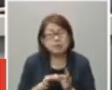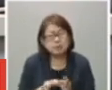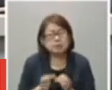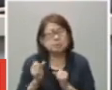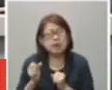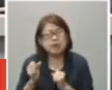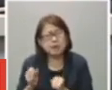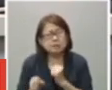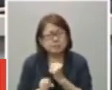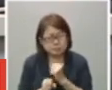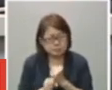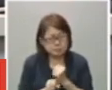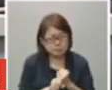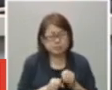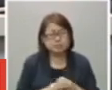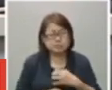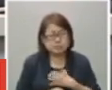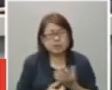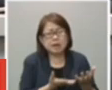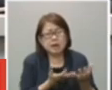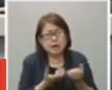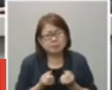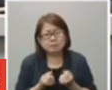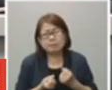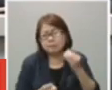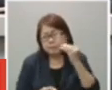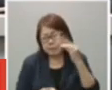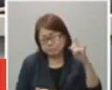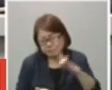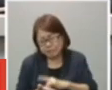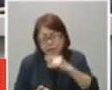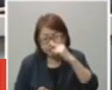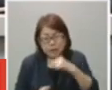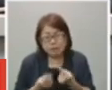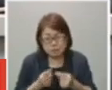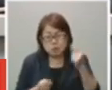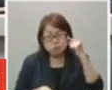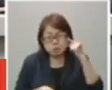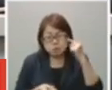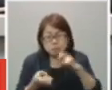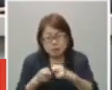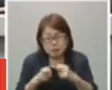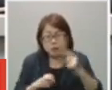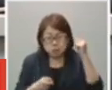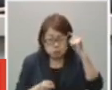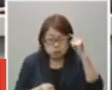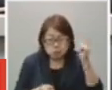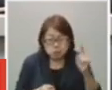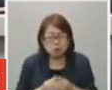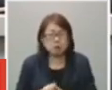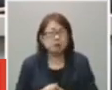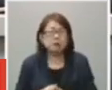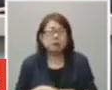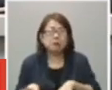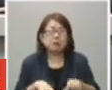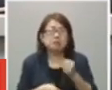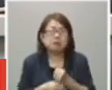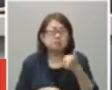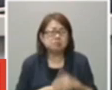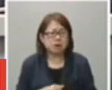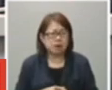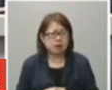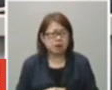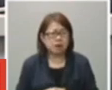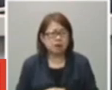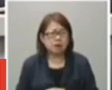ที่ครับอยากจะพาคนไทยกลับบ้านแต่ท่านทราบไหมครับมันเกิดอะไรขึ้นก็ล้มเหลวด้วยความไร้เดียงสา